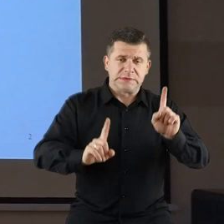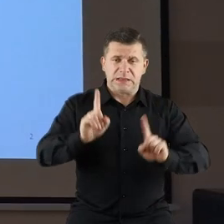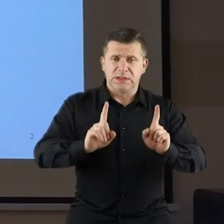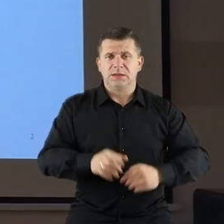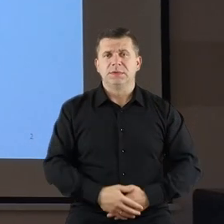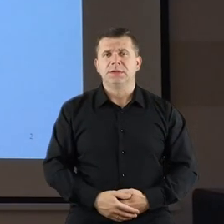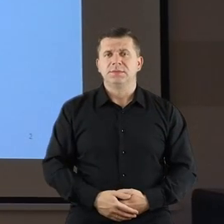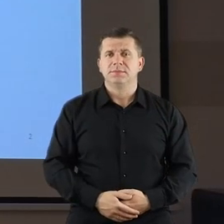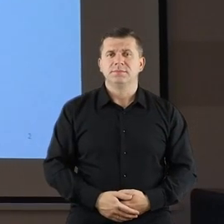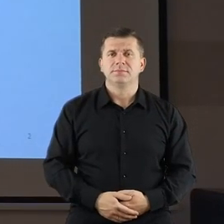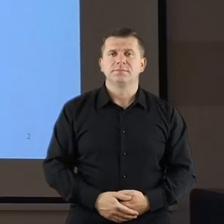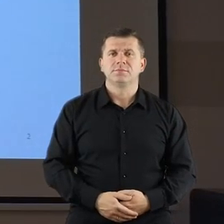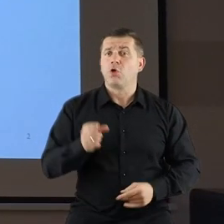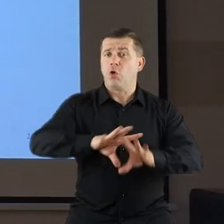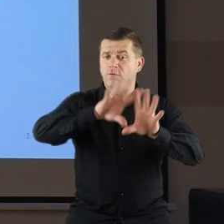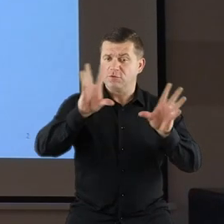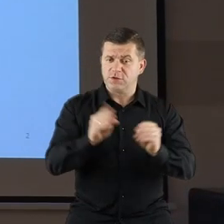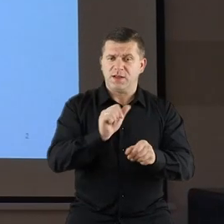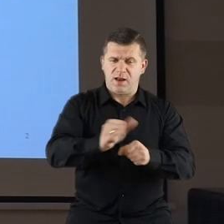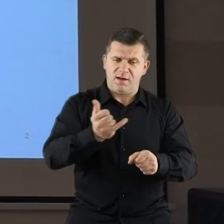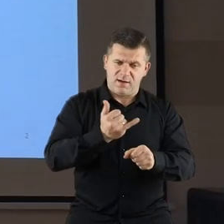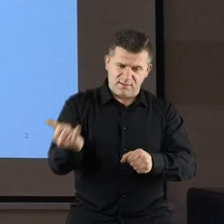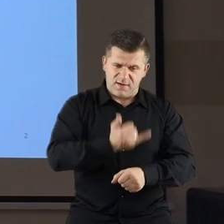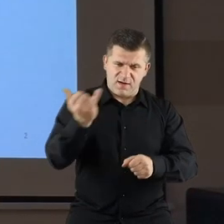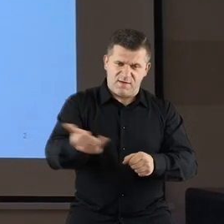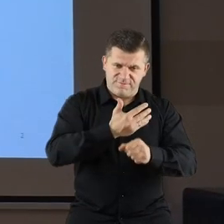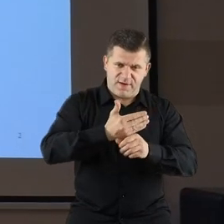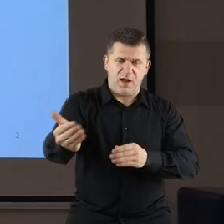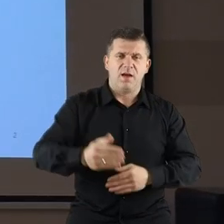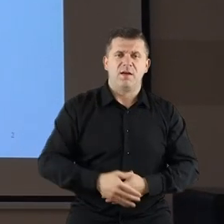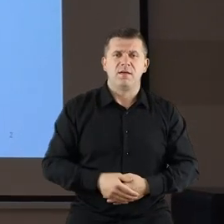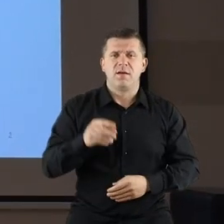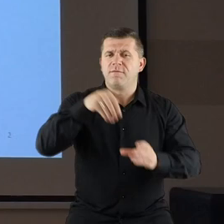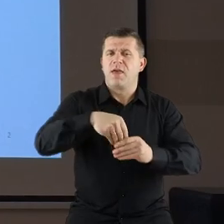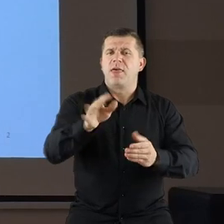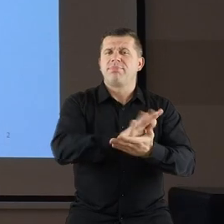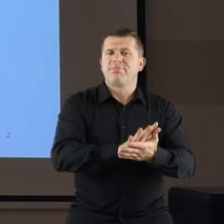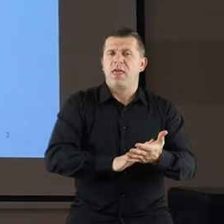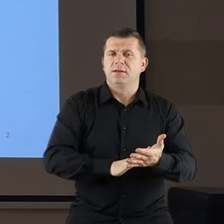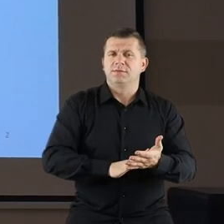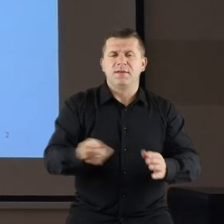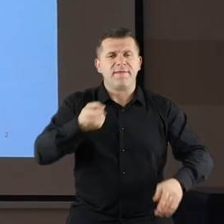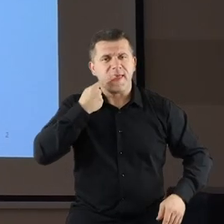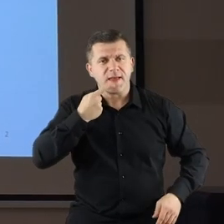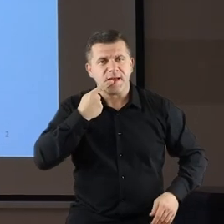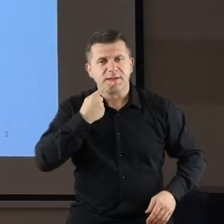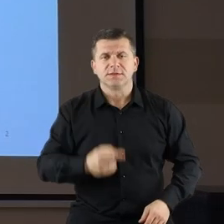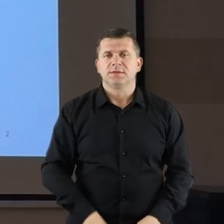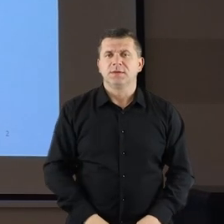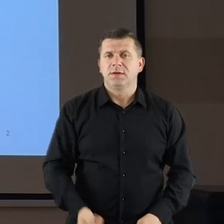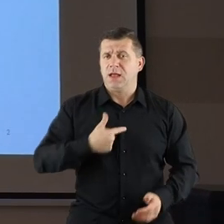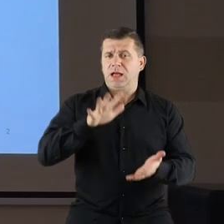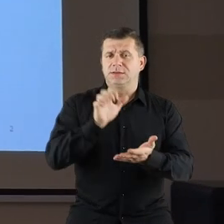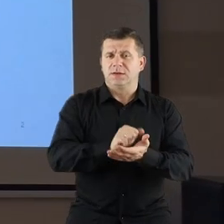czasami natomiast to wszystko trwa wszystko trwa w tekstach wszystko trwa w języku